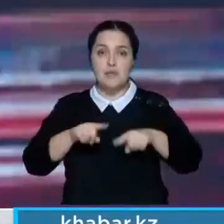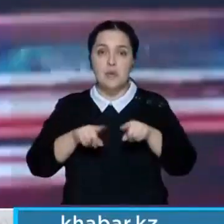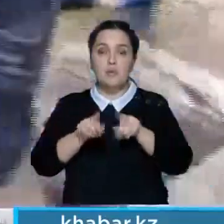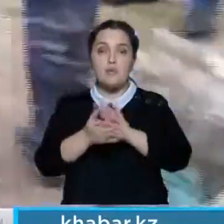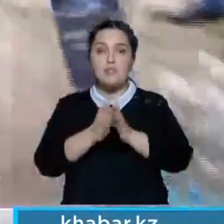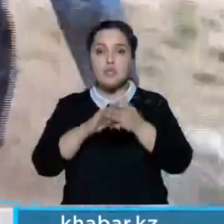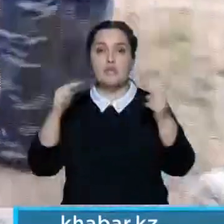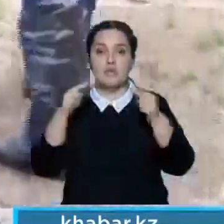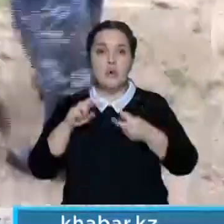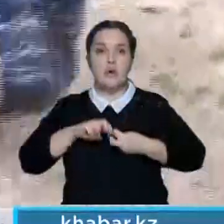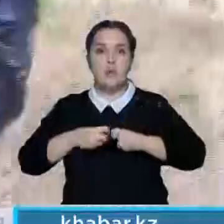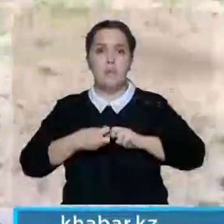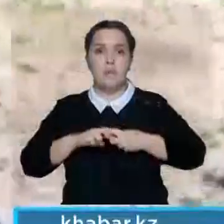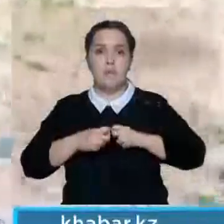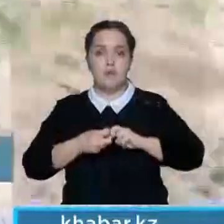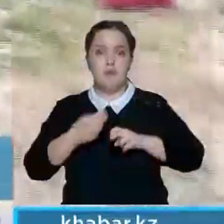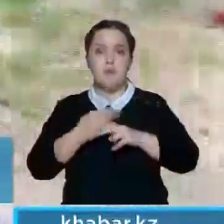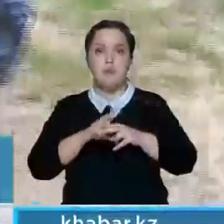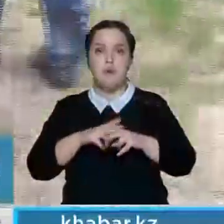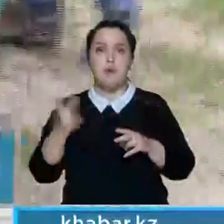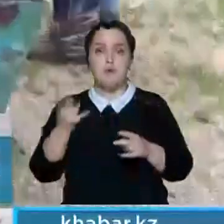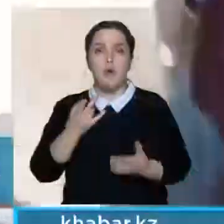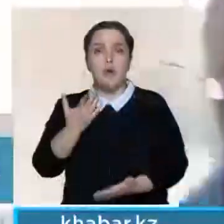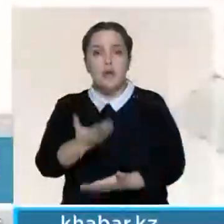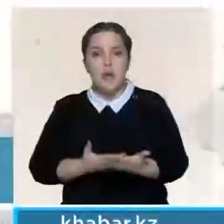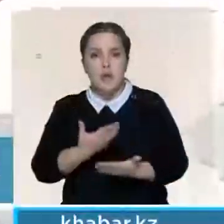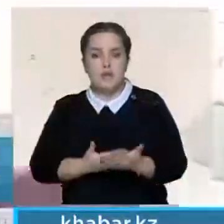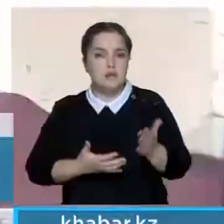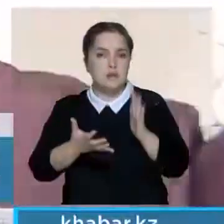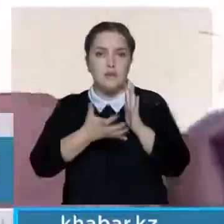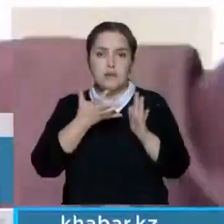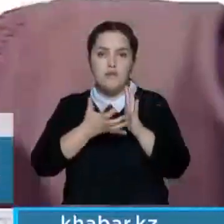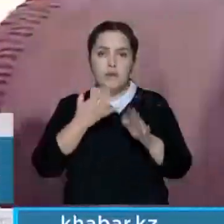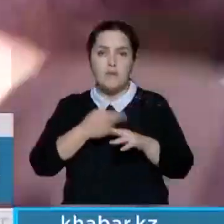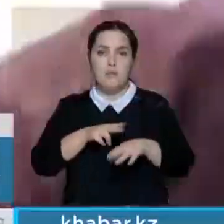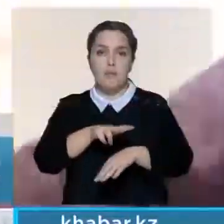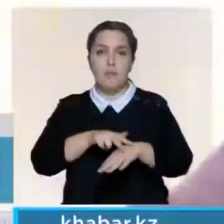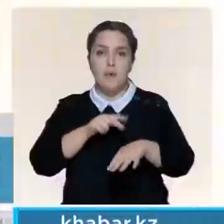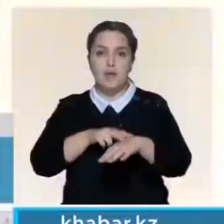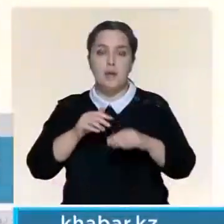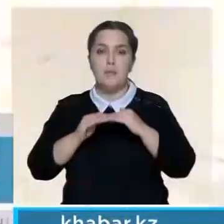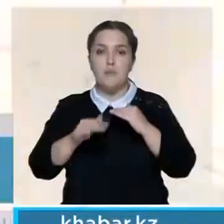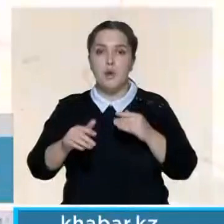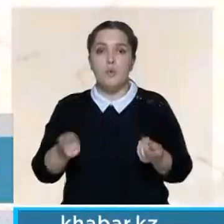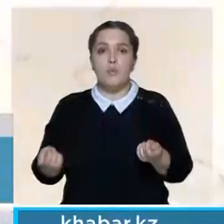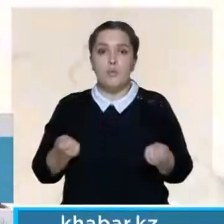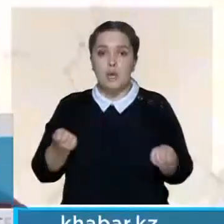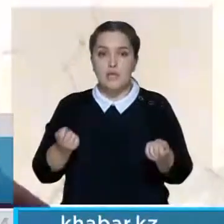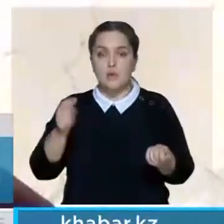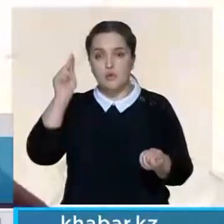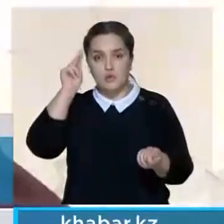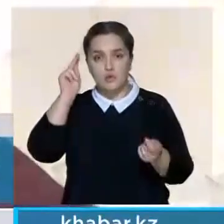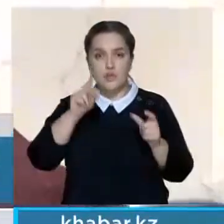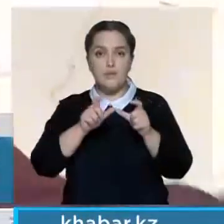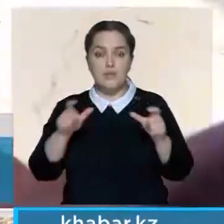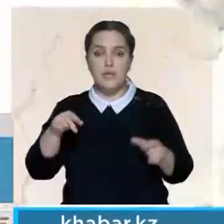ведомства, такое положение свидетельствует о проблемах в согласованной разъяснительной работе со стороны полиции, органов местного управления и